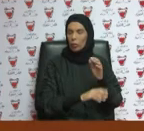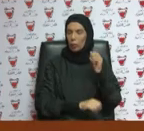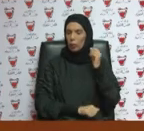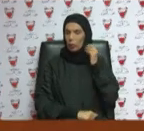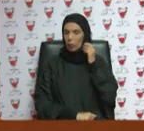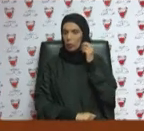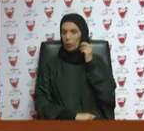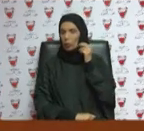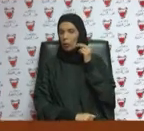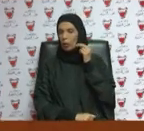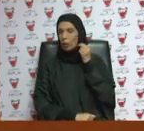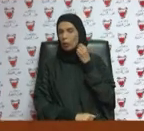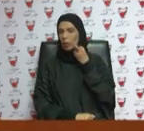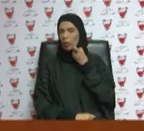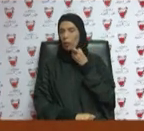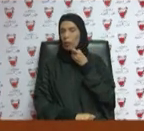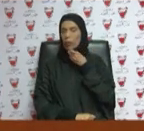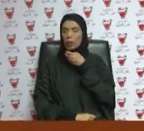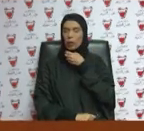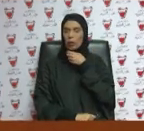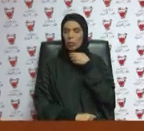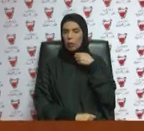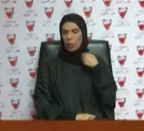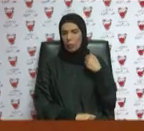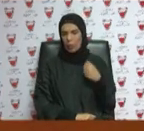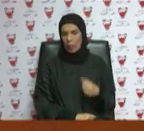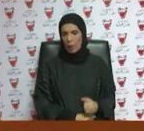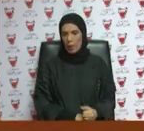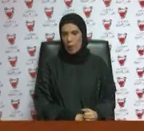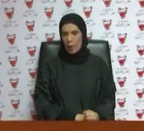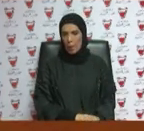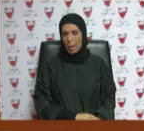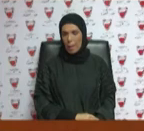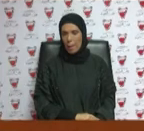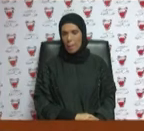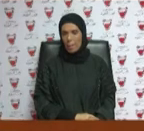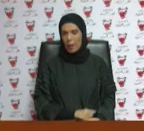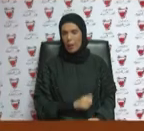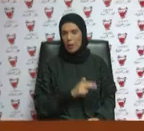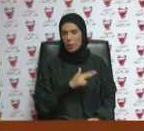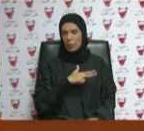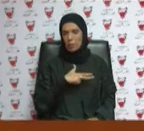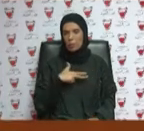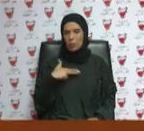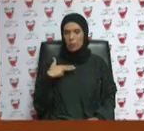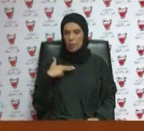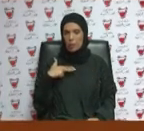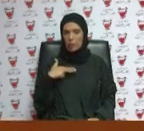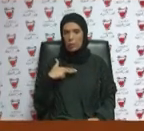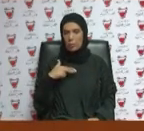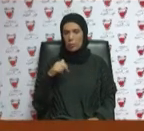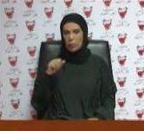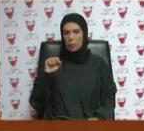في مبادرات كثيرة قدمتها الدولة في السابق، وفي دعم يمكن الأكثر ما يدري عنه الدعم